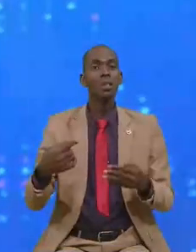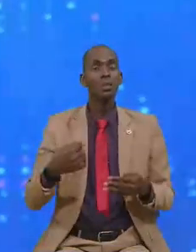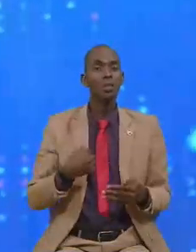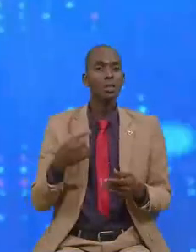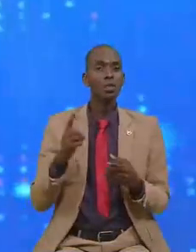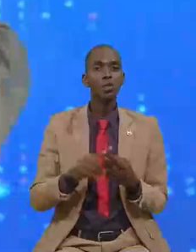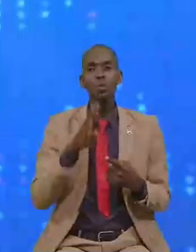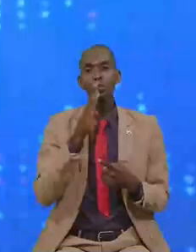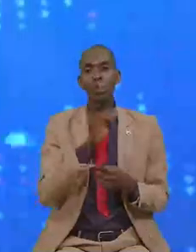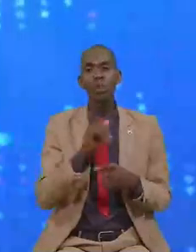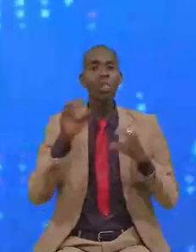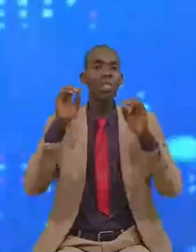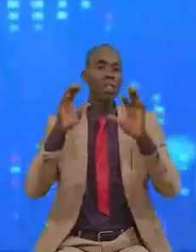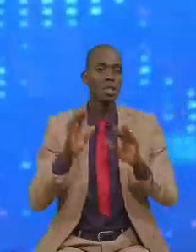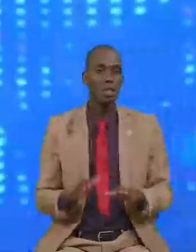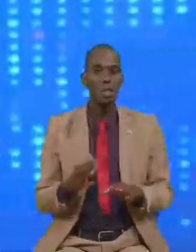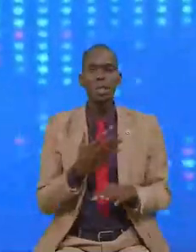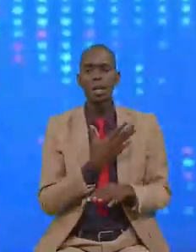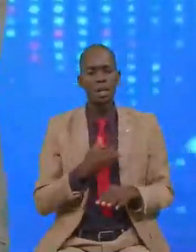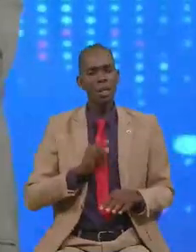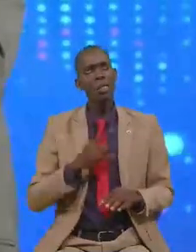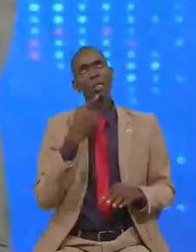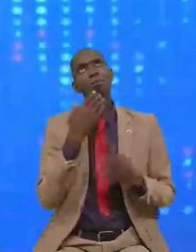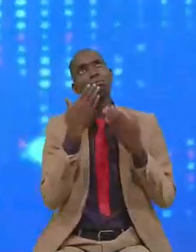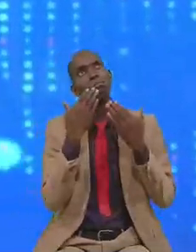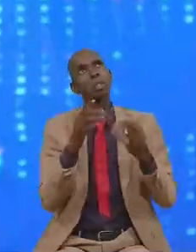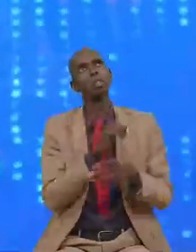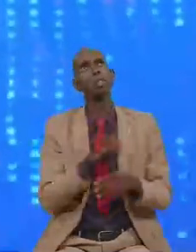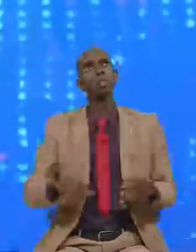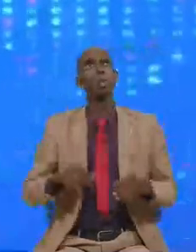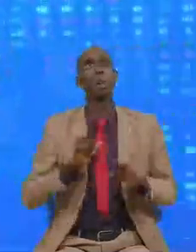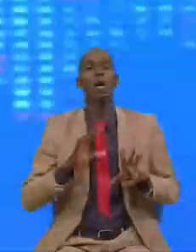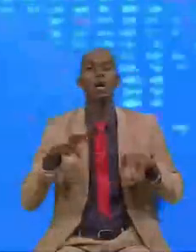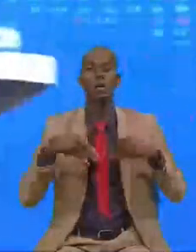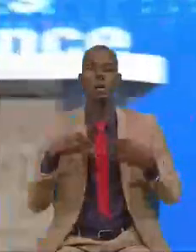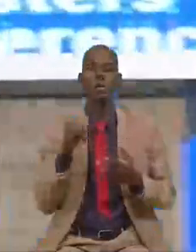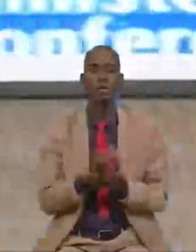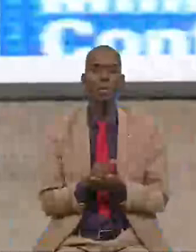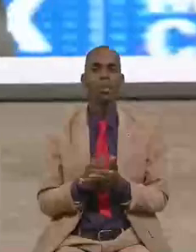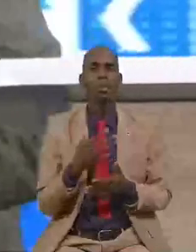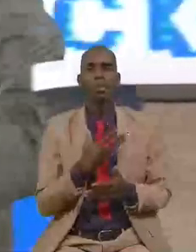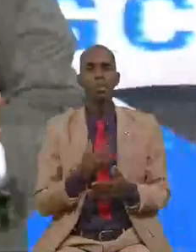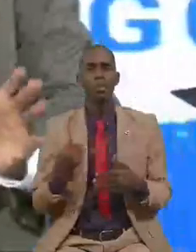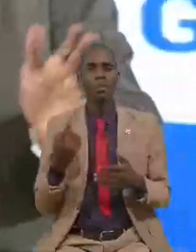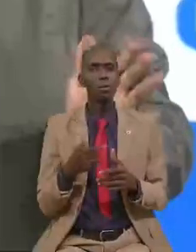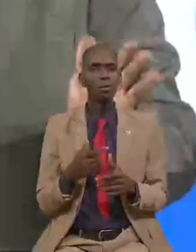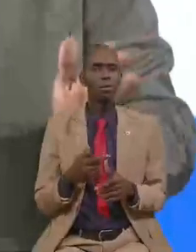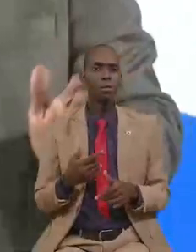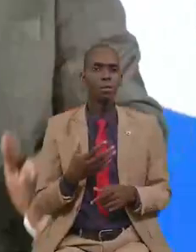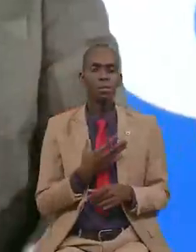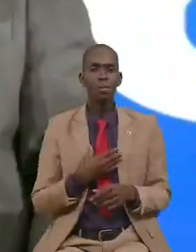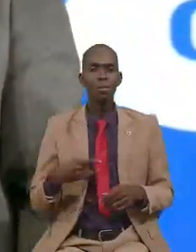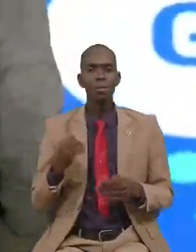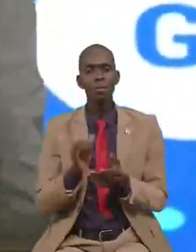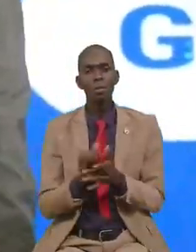enseignant. Et j'ai dit, ah, merci Seigneur, j'accepte cela. Après, il a commencé l'étude